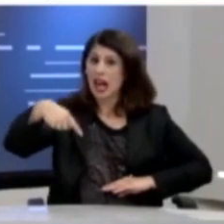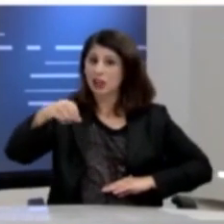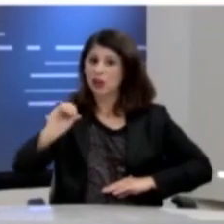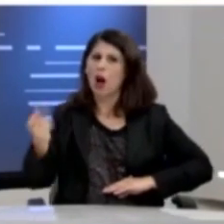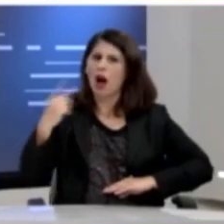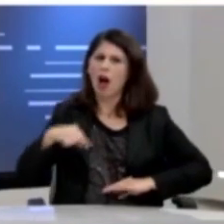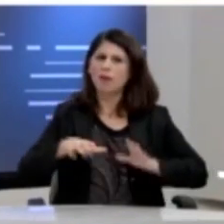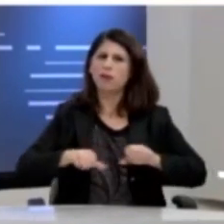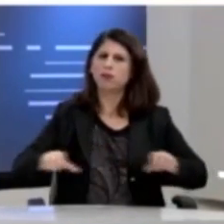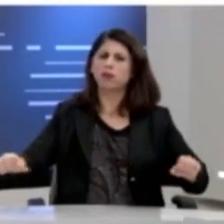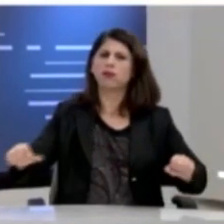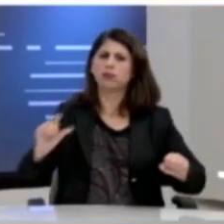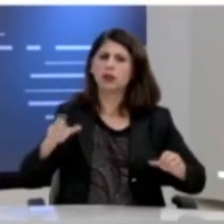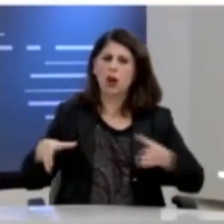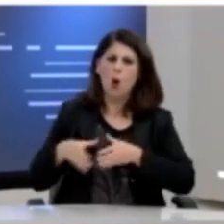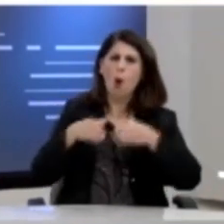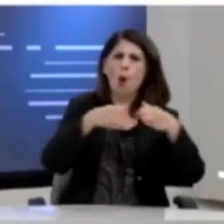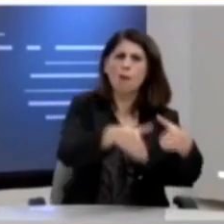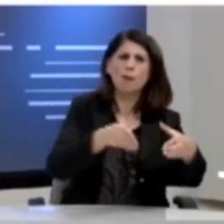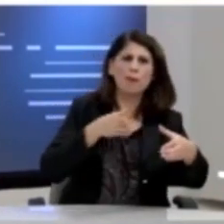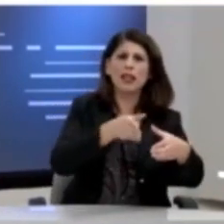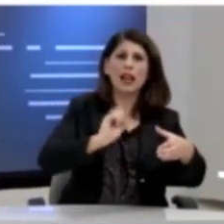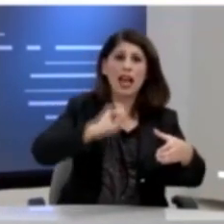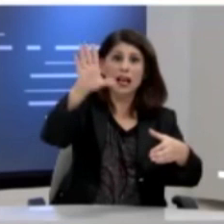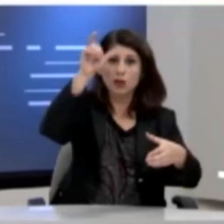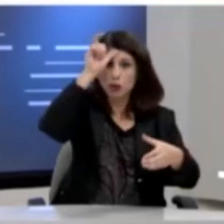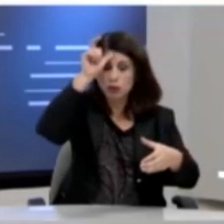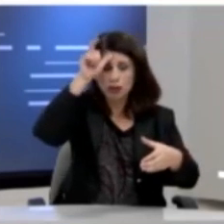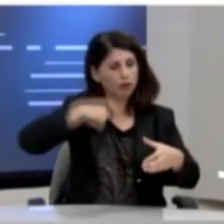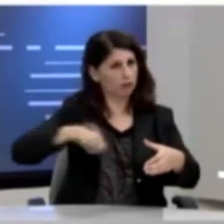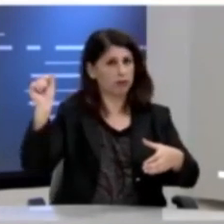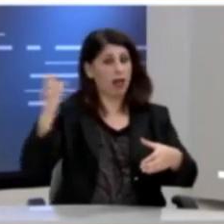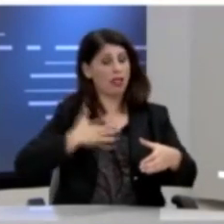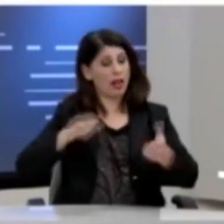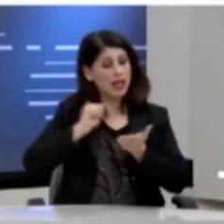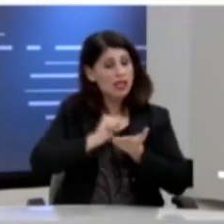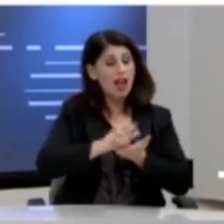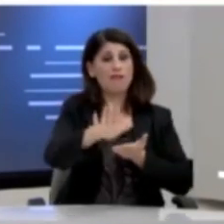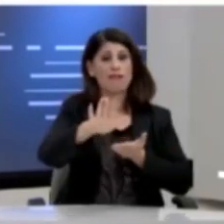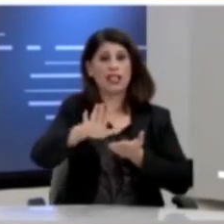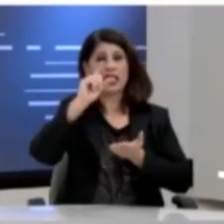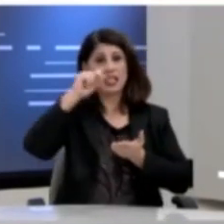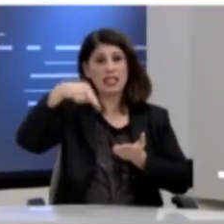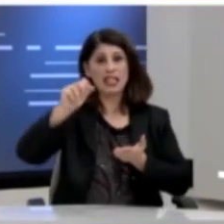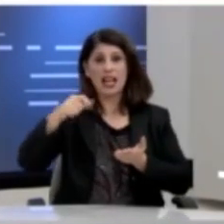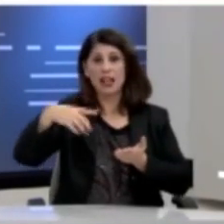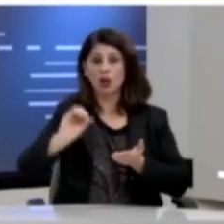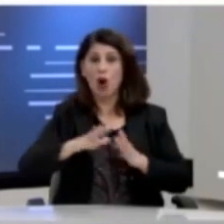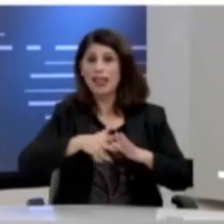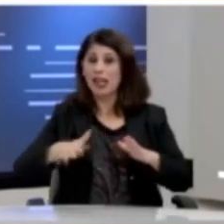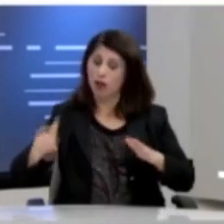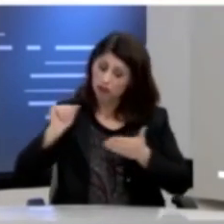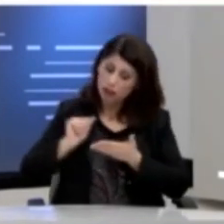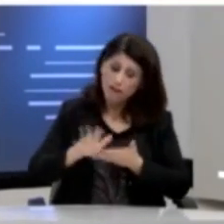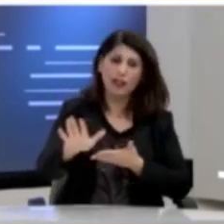άλλες ιμπεριαλιστικές αποστολές εκτός συνόρων. Απαιτούν να φύγει το ΝΑΤΟ από το Αιγαίο. Και καταλαβαίνετε τι σημαίνει